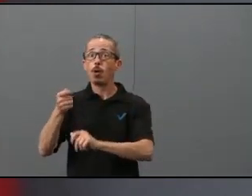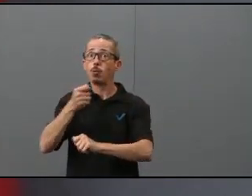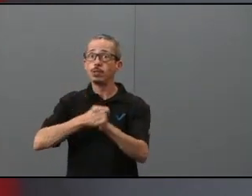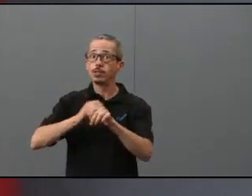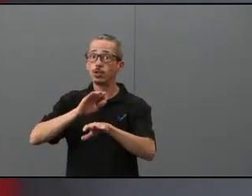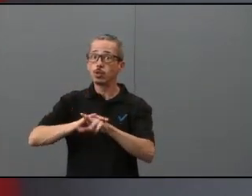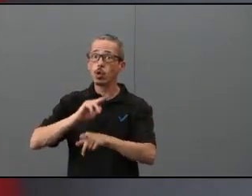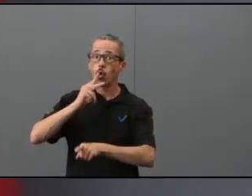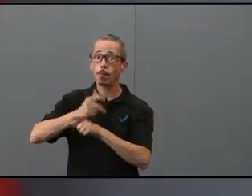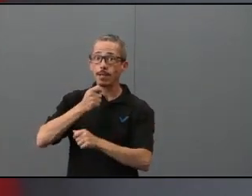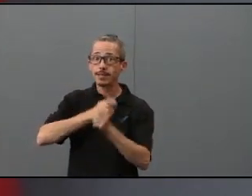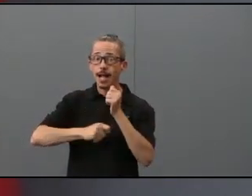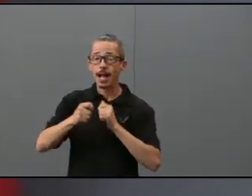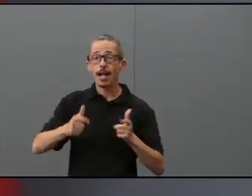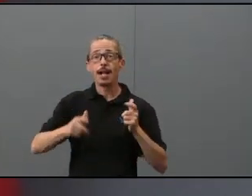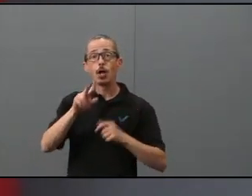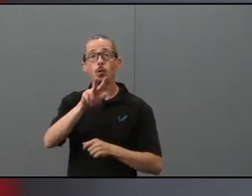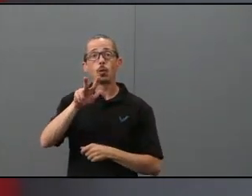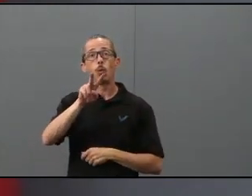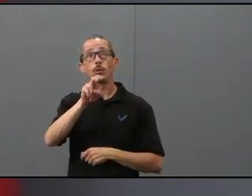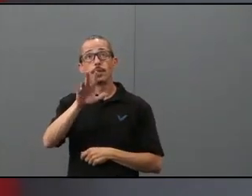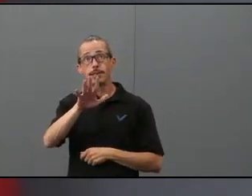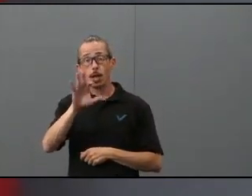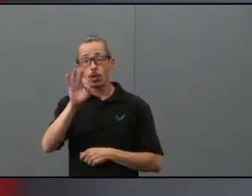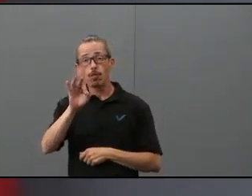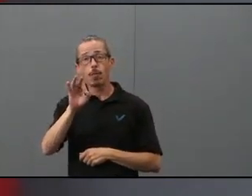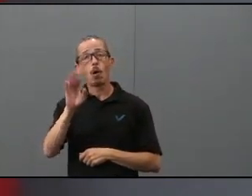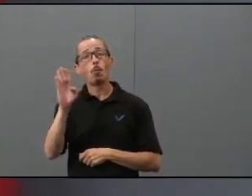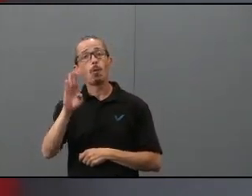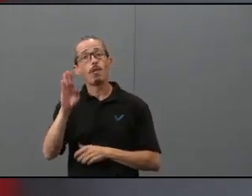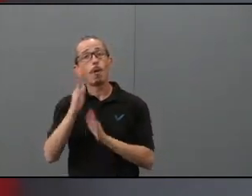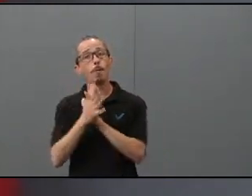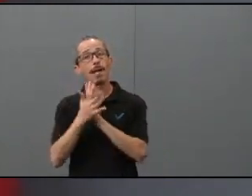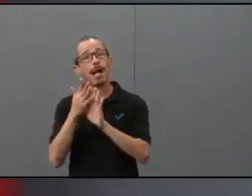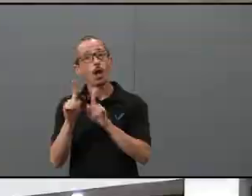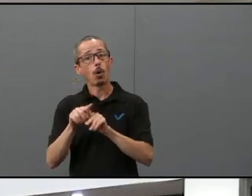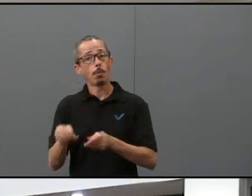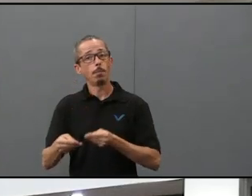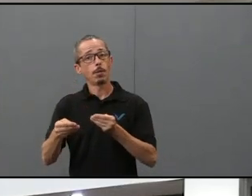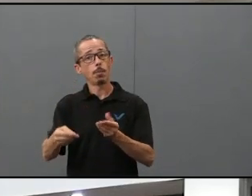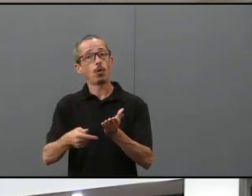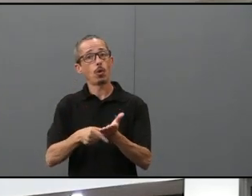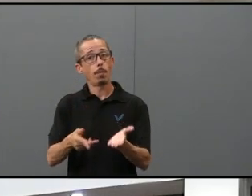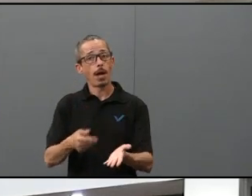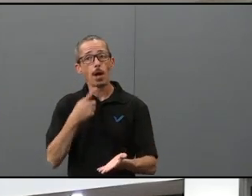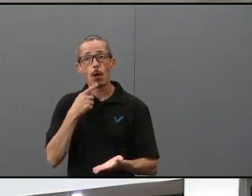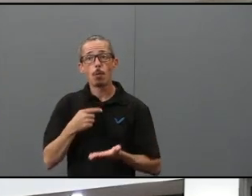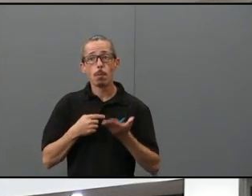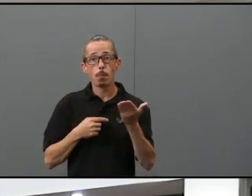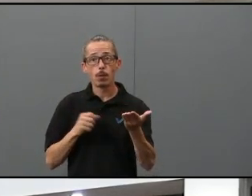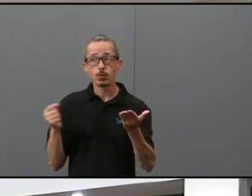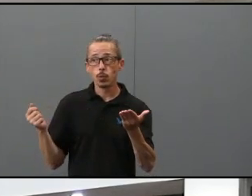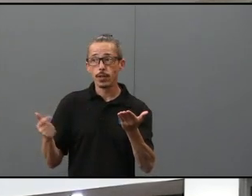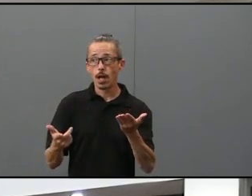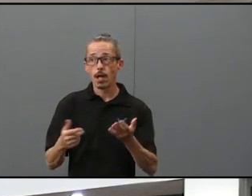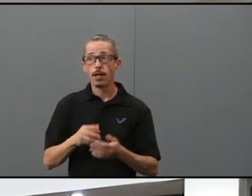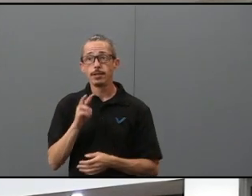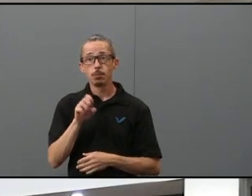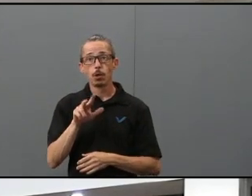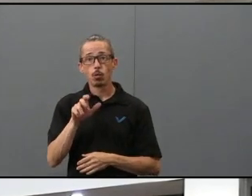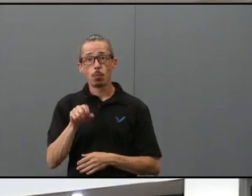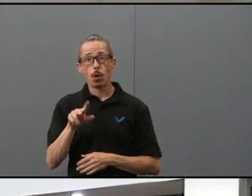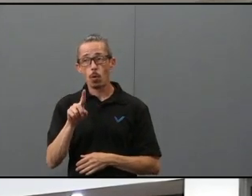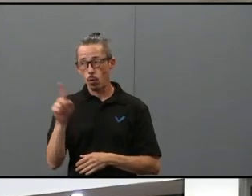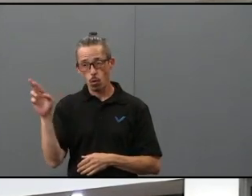lesimmeubles situés au 259 boulevard Brien tel que déposé merci donc un proposeur un appuieur pour 6. 3.1